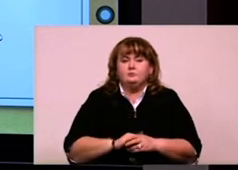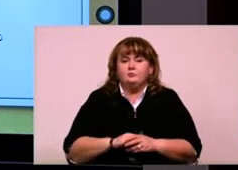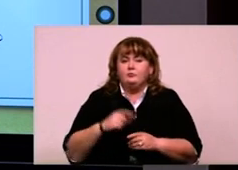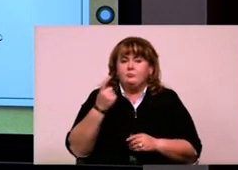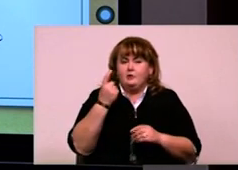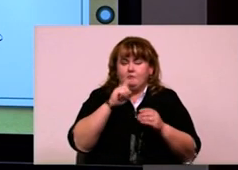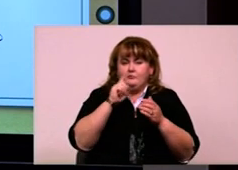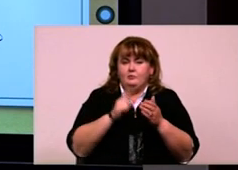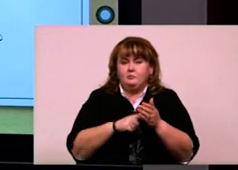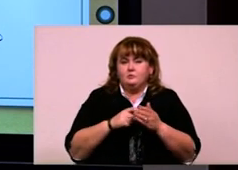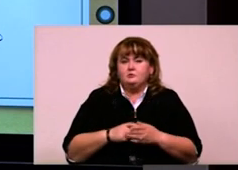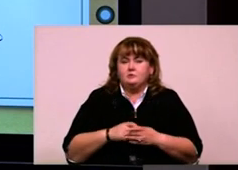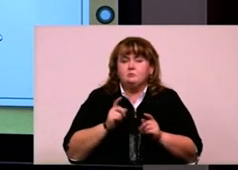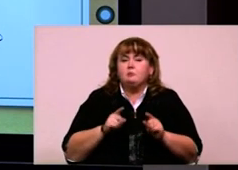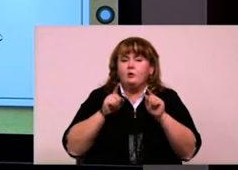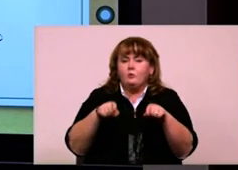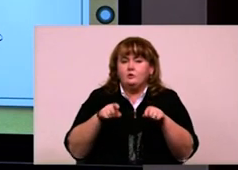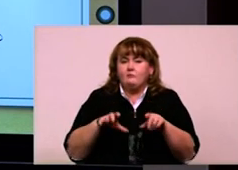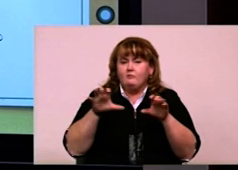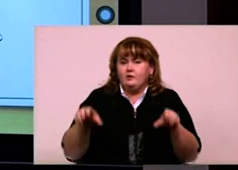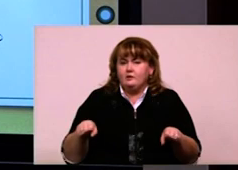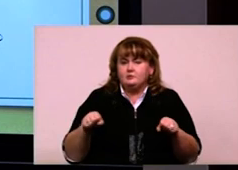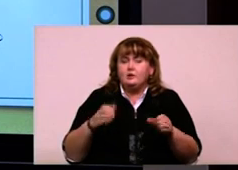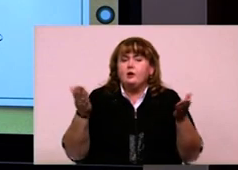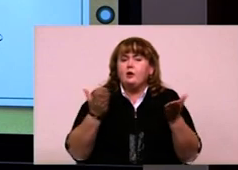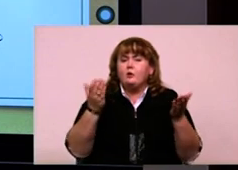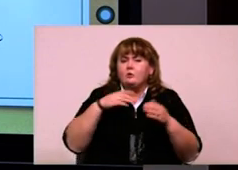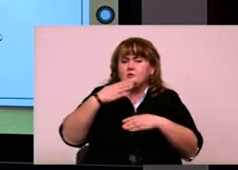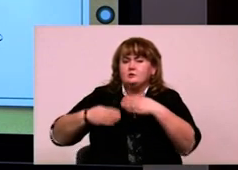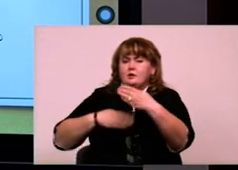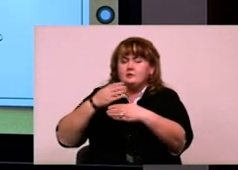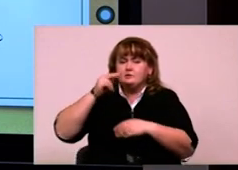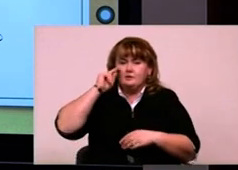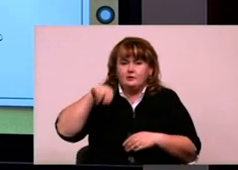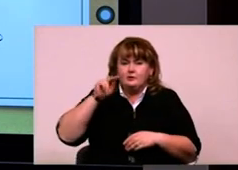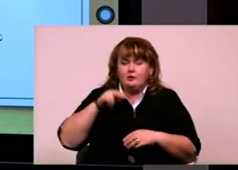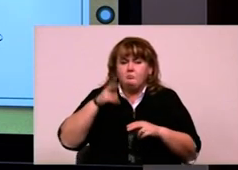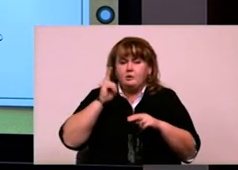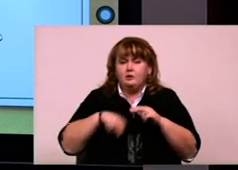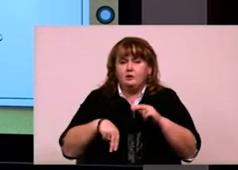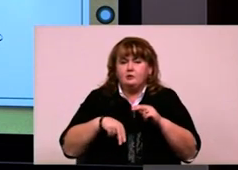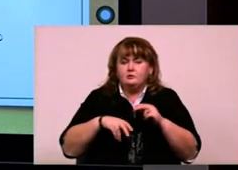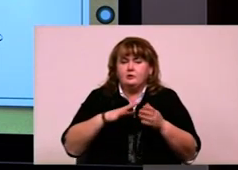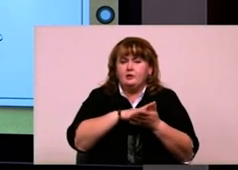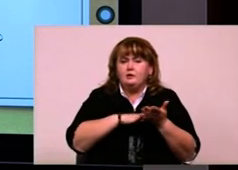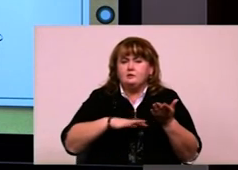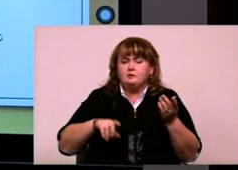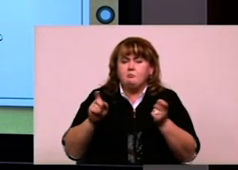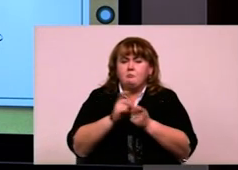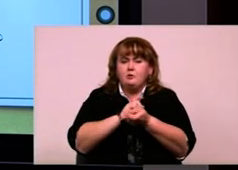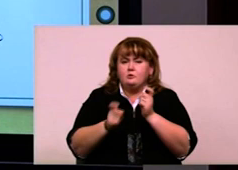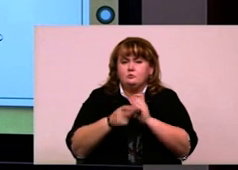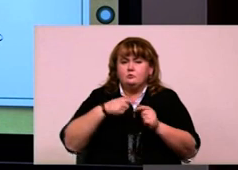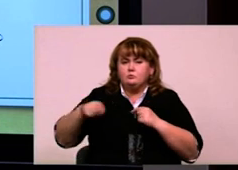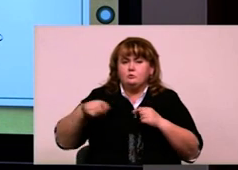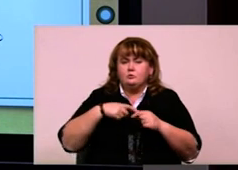Первый вопрос. С приходом к власти какой династии в Китае прекратились длительные